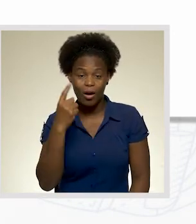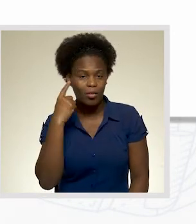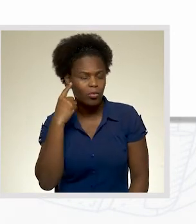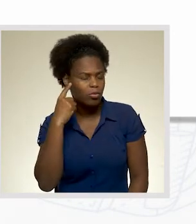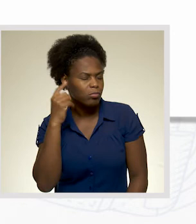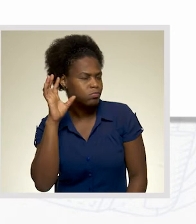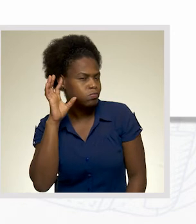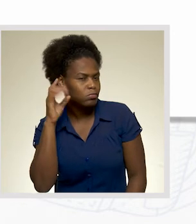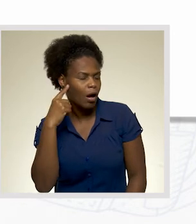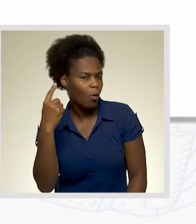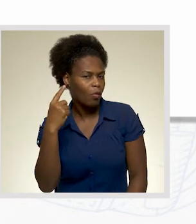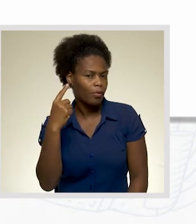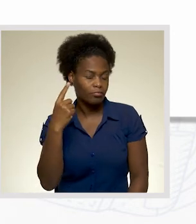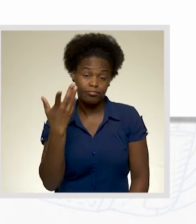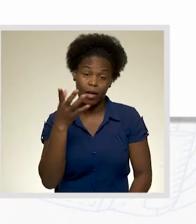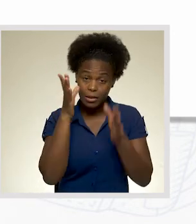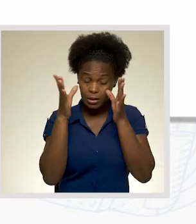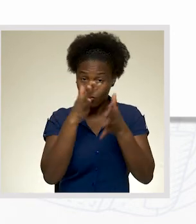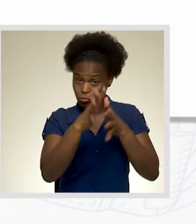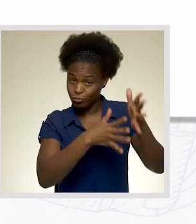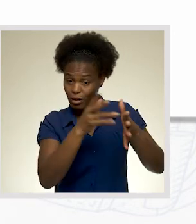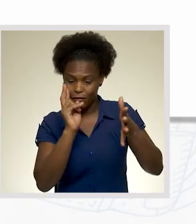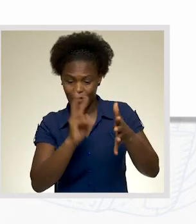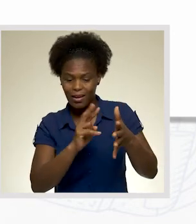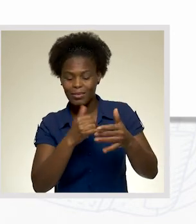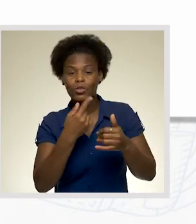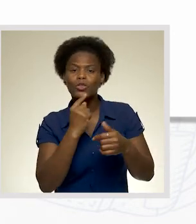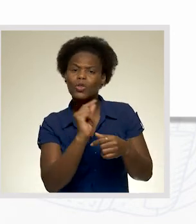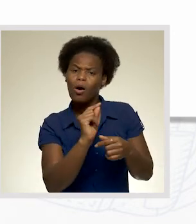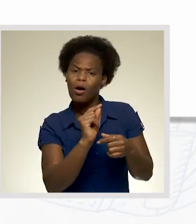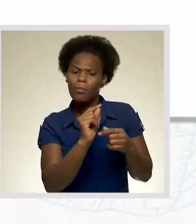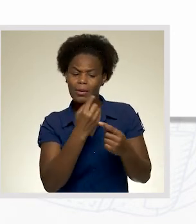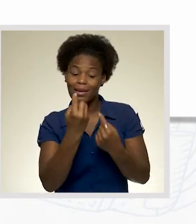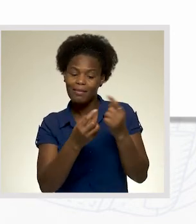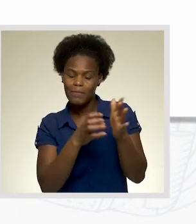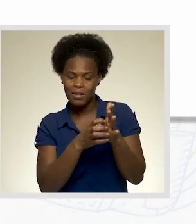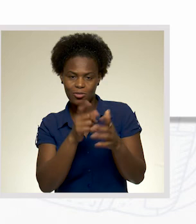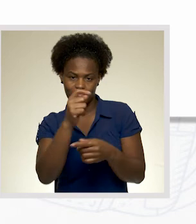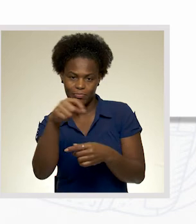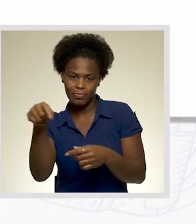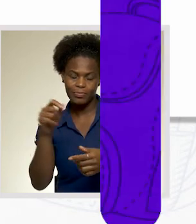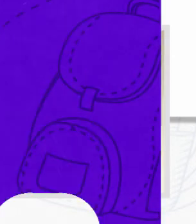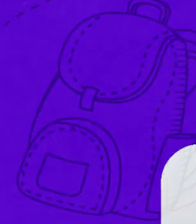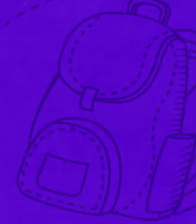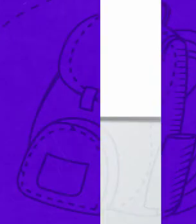Écoutez attentivement et repérez les noms de chaque image.